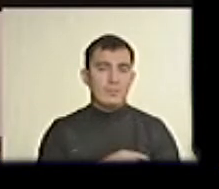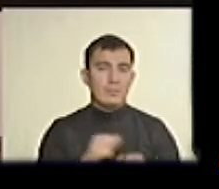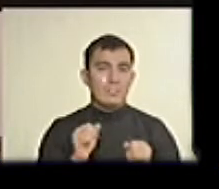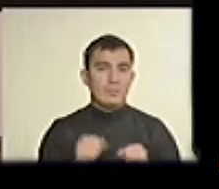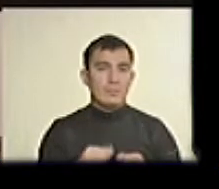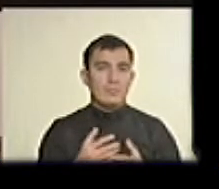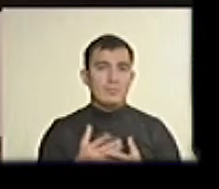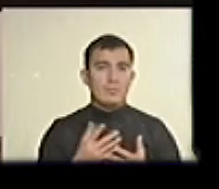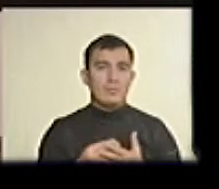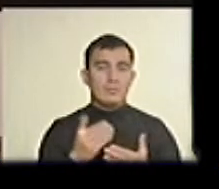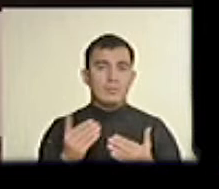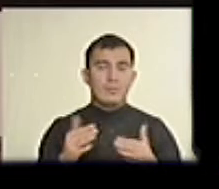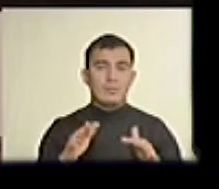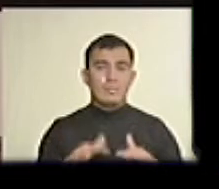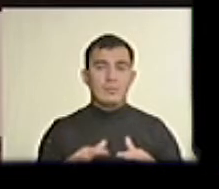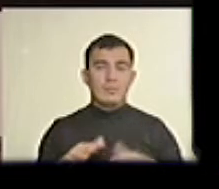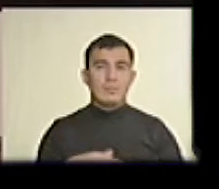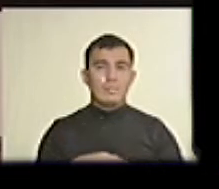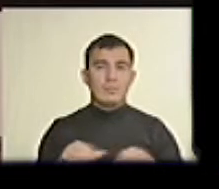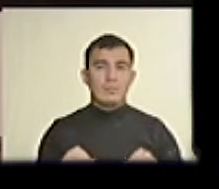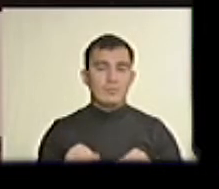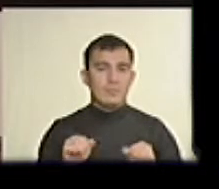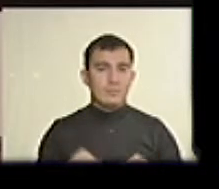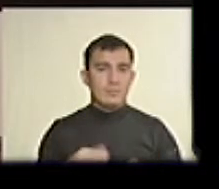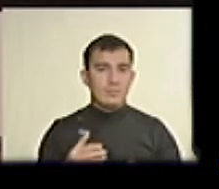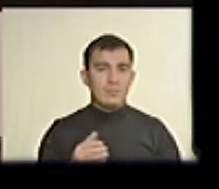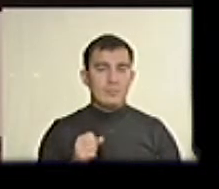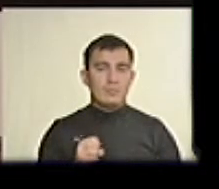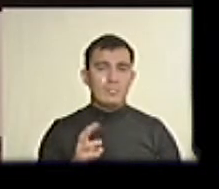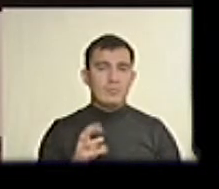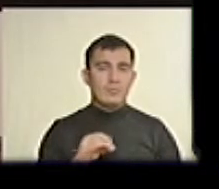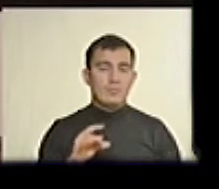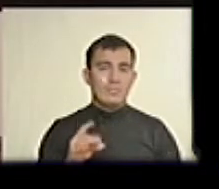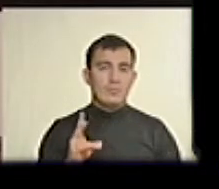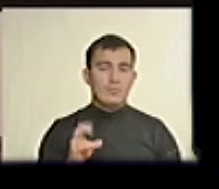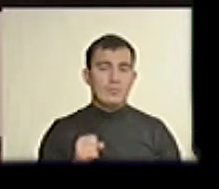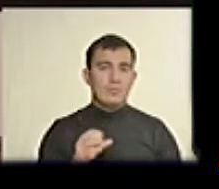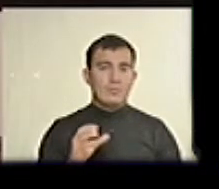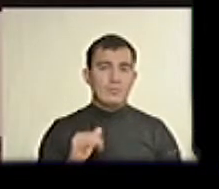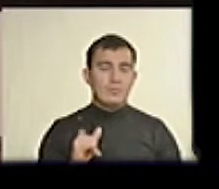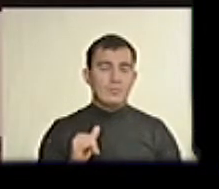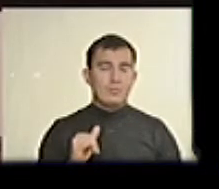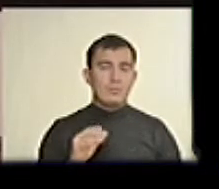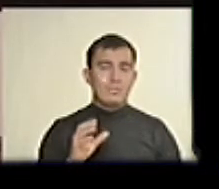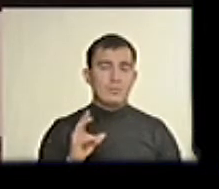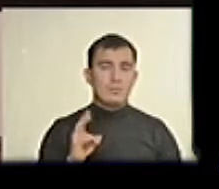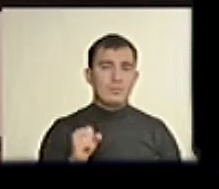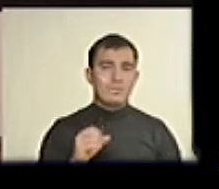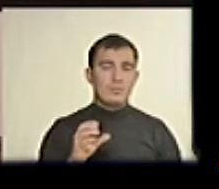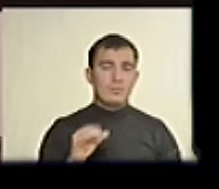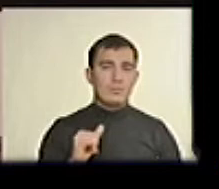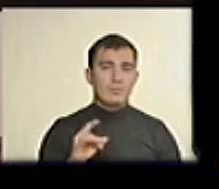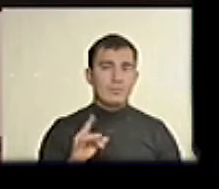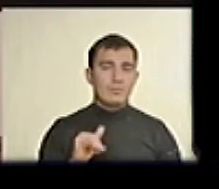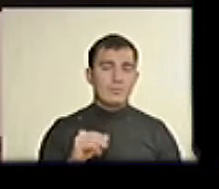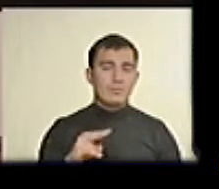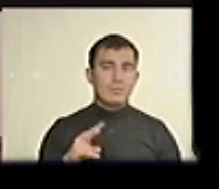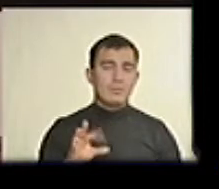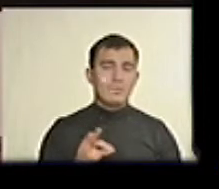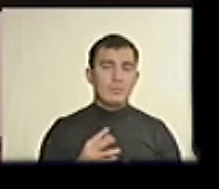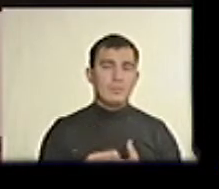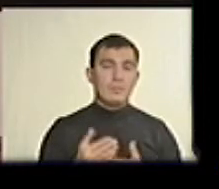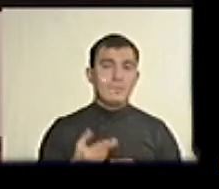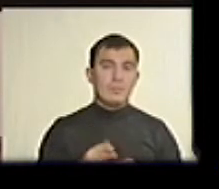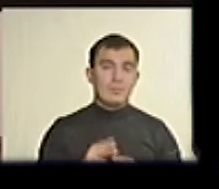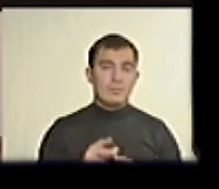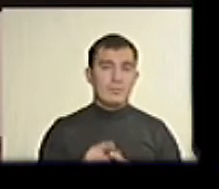olishga ham harakat qilar edi. Buni biz Amir Nasrullo davrida ko'rib chiqqan edik aziz o'quvchilar. U Qo'qon xonligi hududini egallab